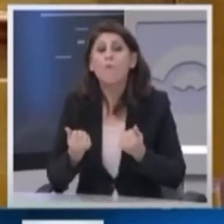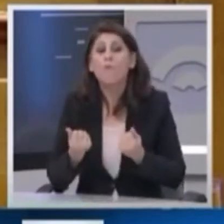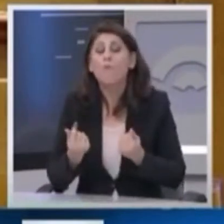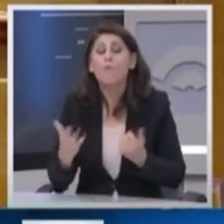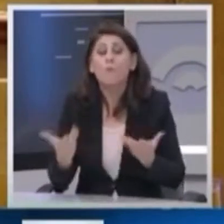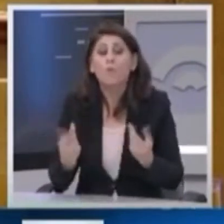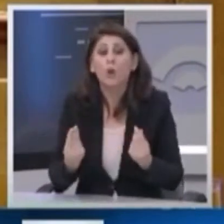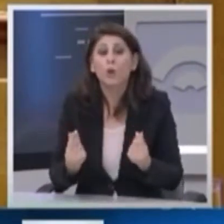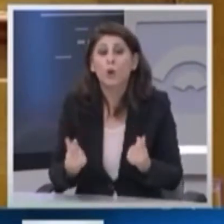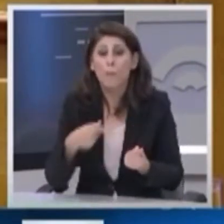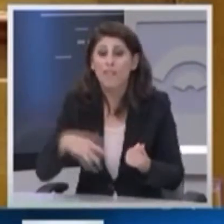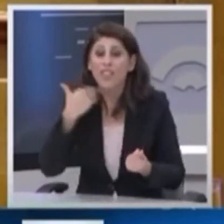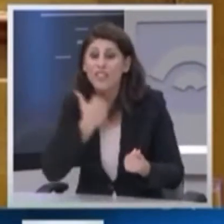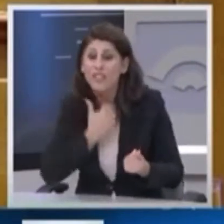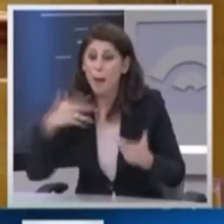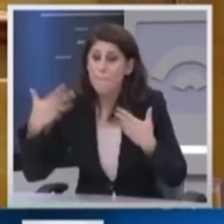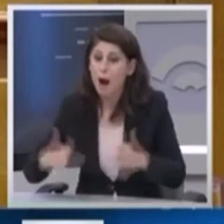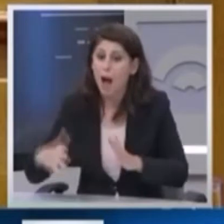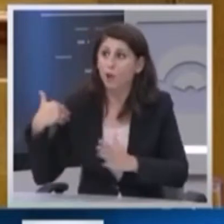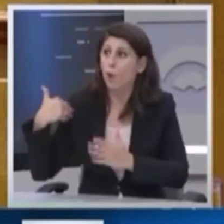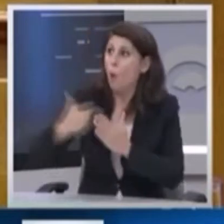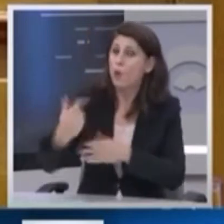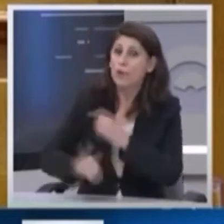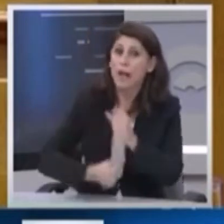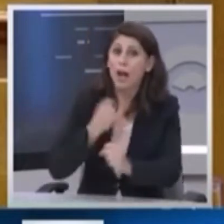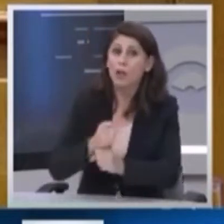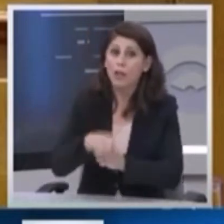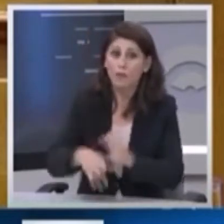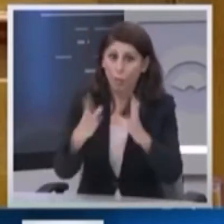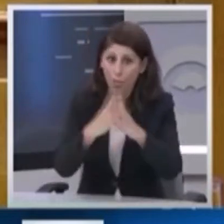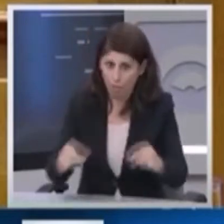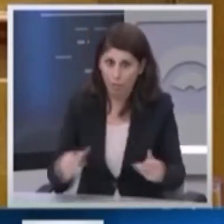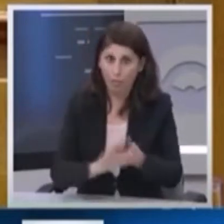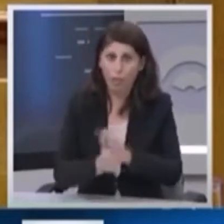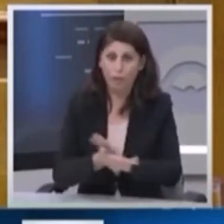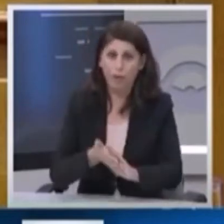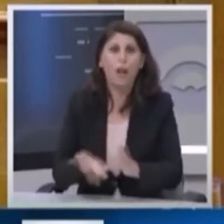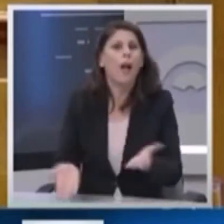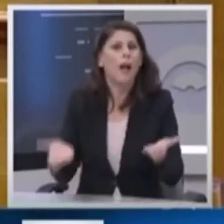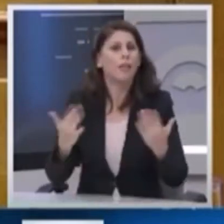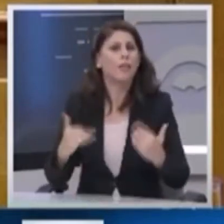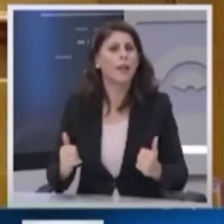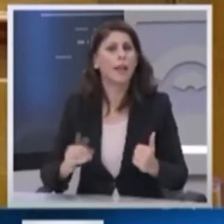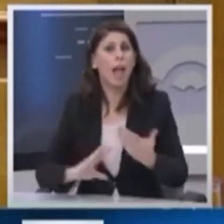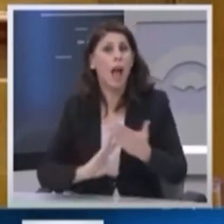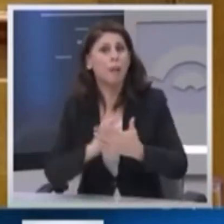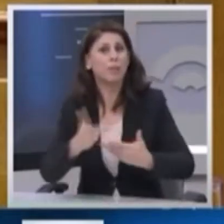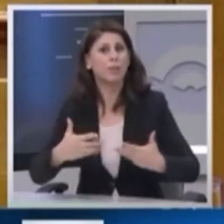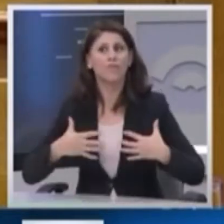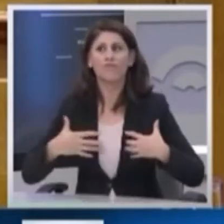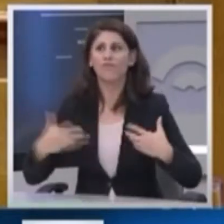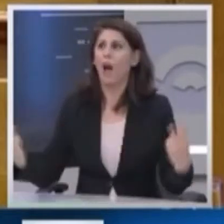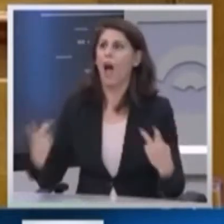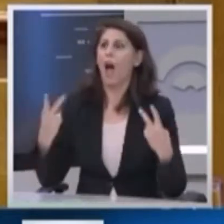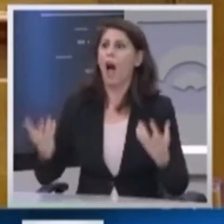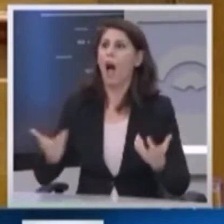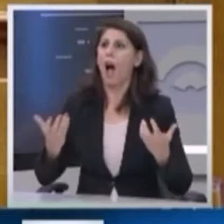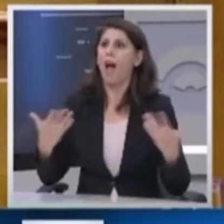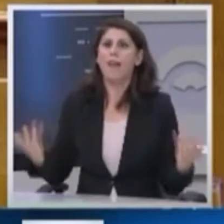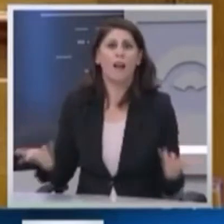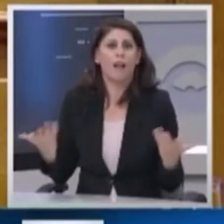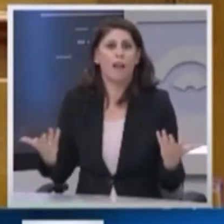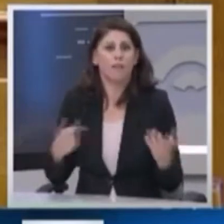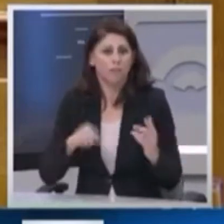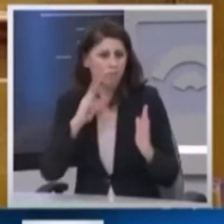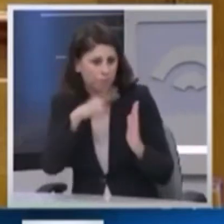πάνε χαμένες. Δεν αποπνέει καμιά αναπτυξιακή πνοή σε μια εποχή που η χώρα την έχει απόλυτη ανάγκη